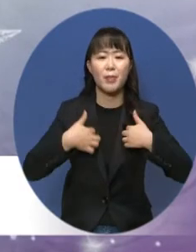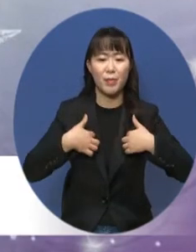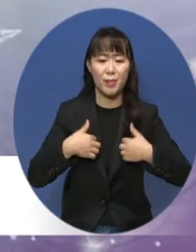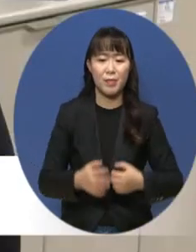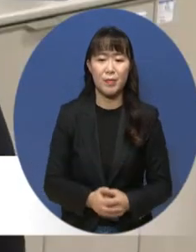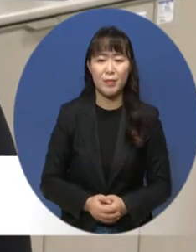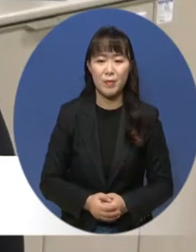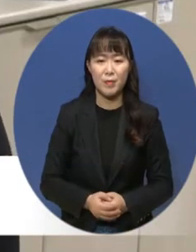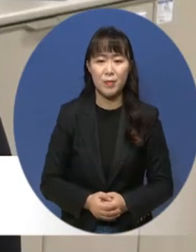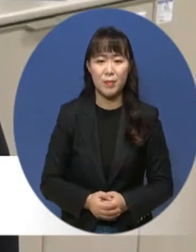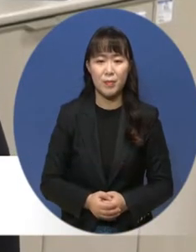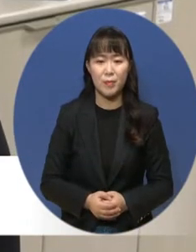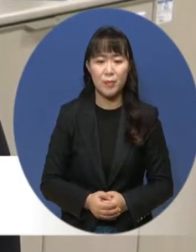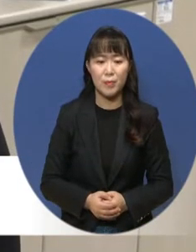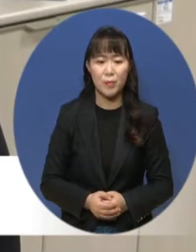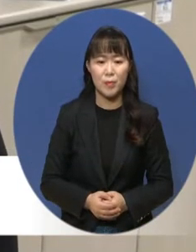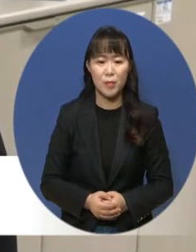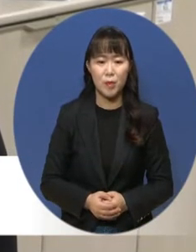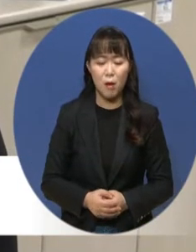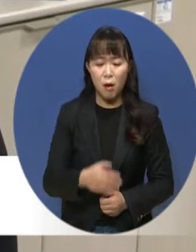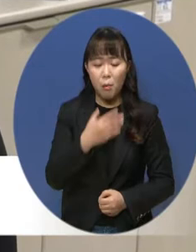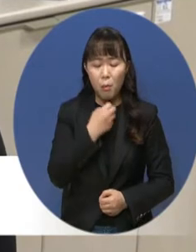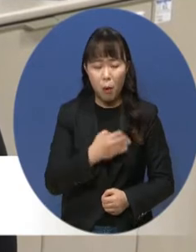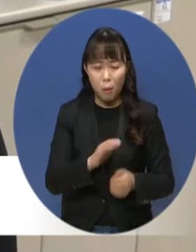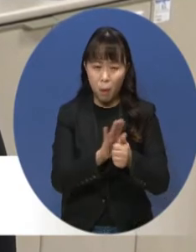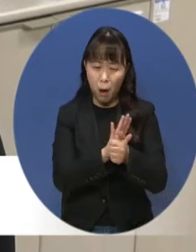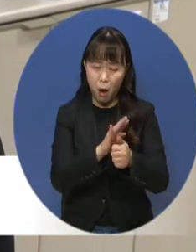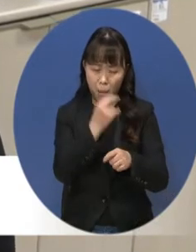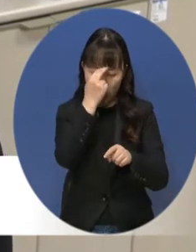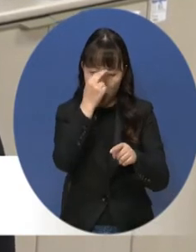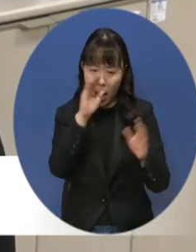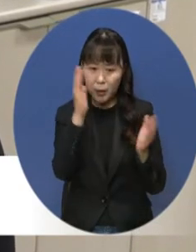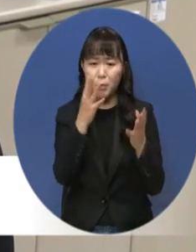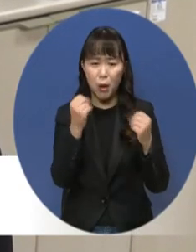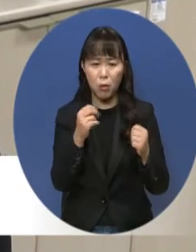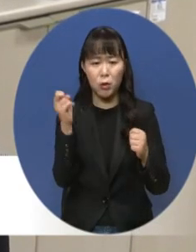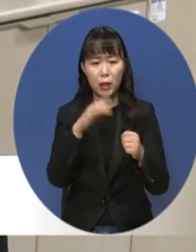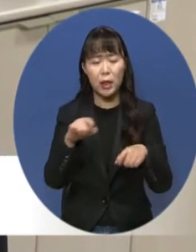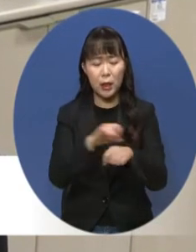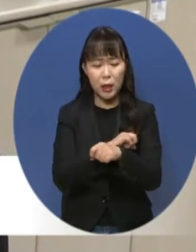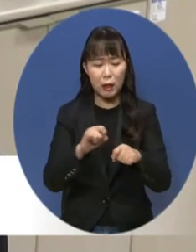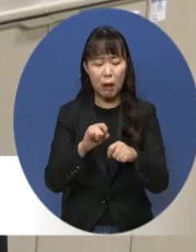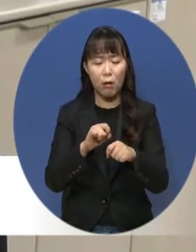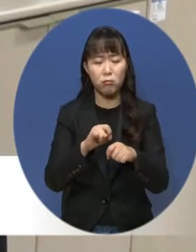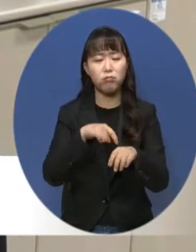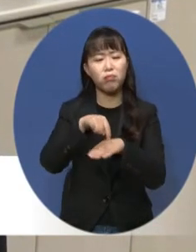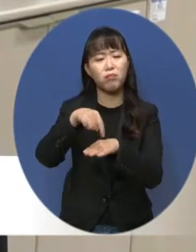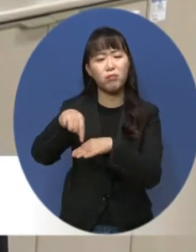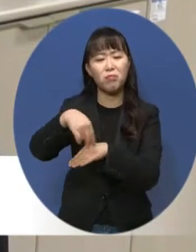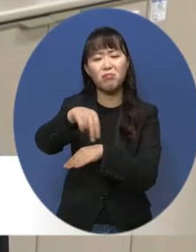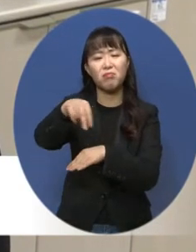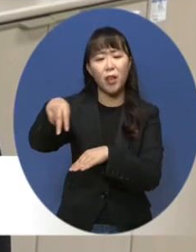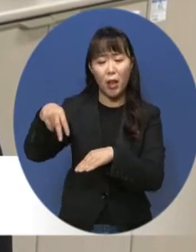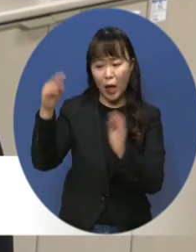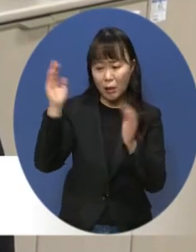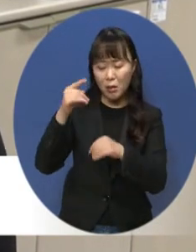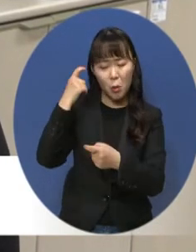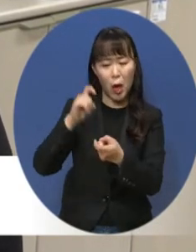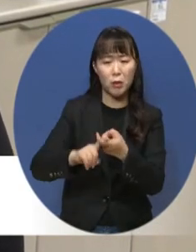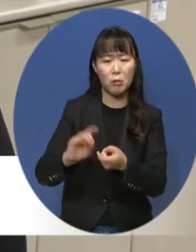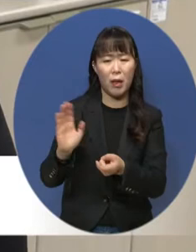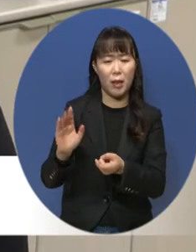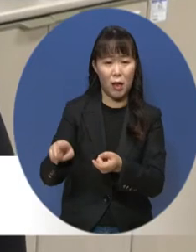기쁩니다. 북지 사각지대에 있는 아이들이 많고 특히나 학교 밖 청소년들은 관심을 아무도 가져주지